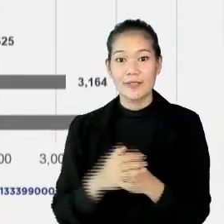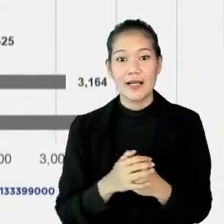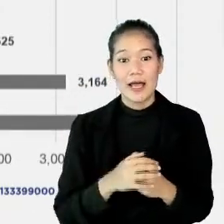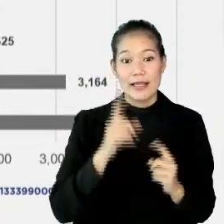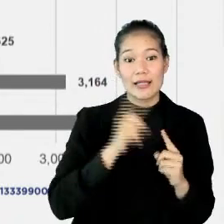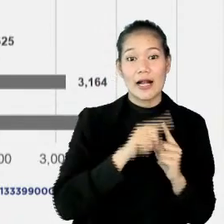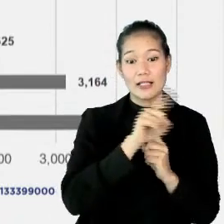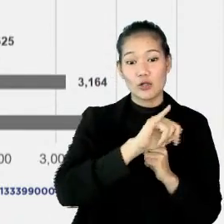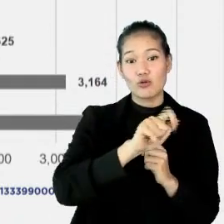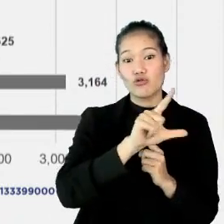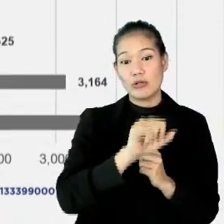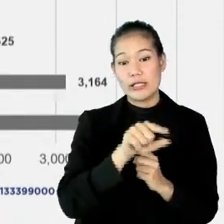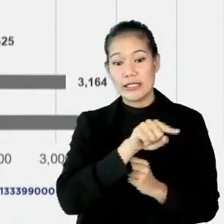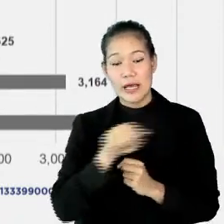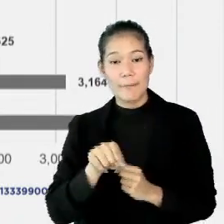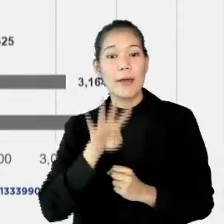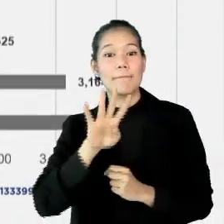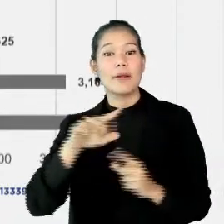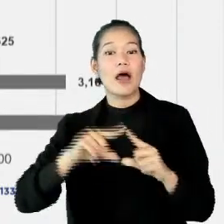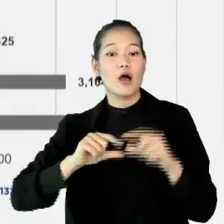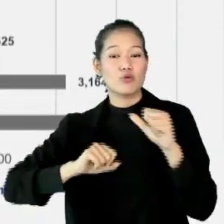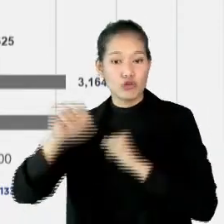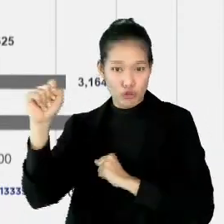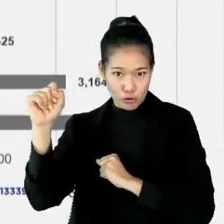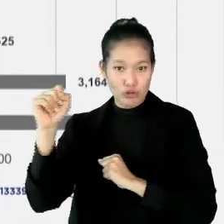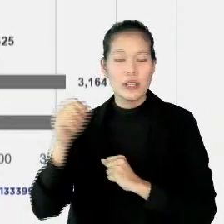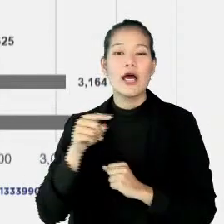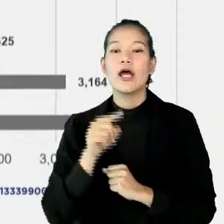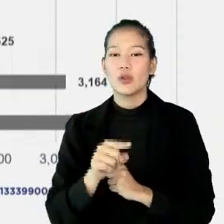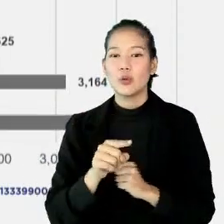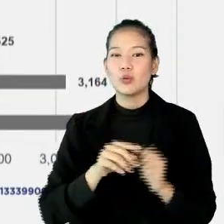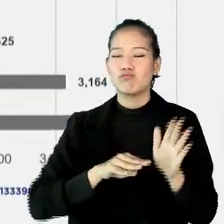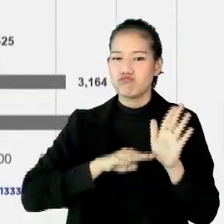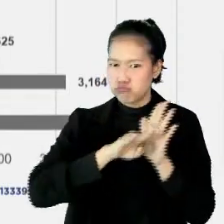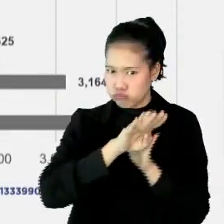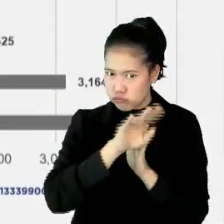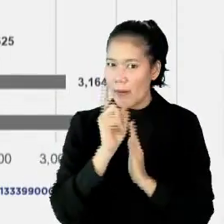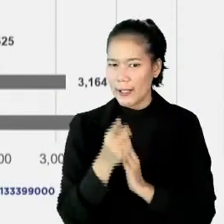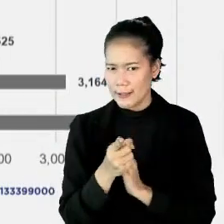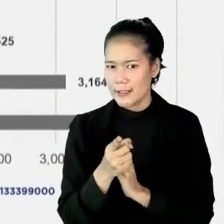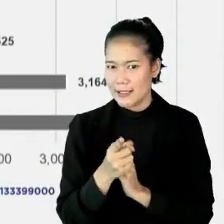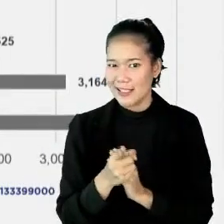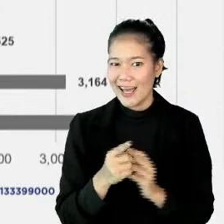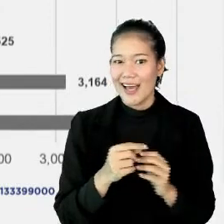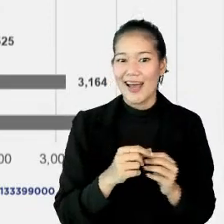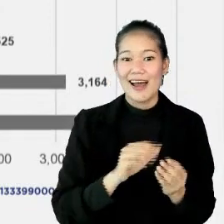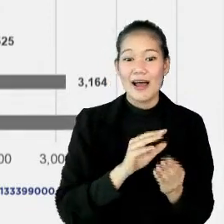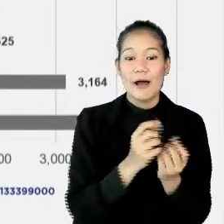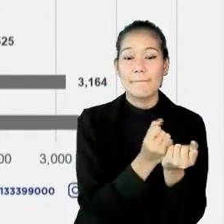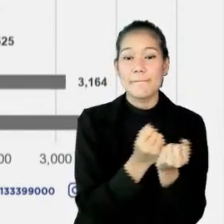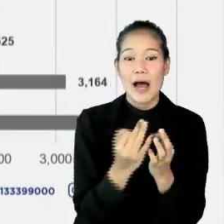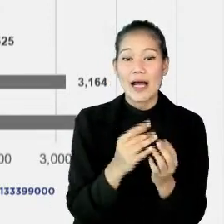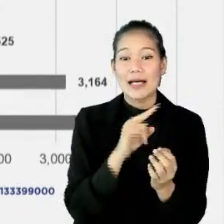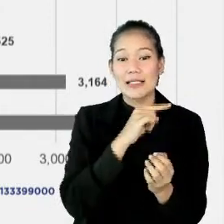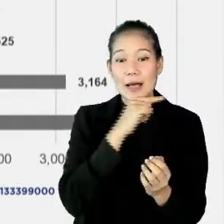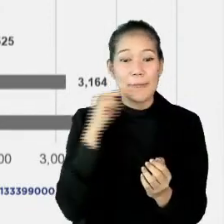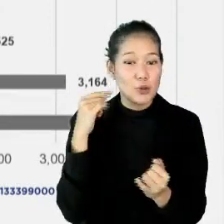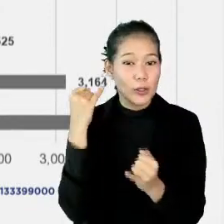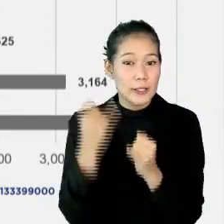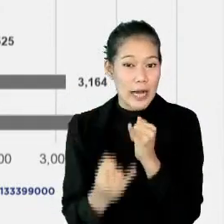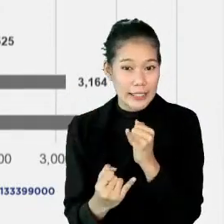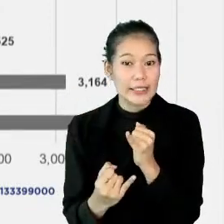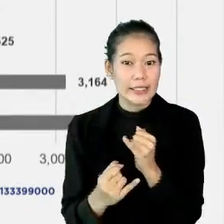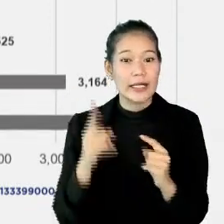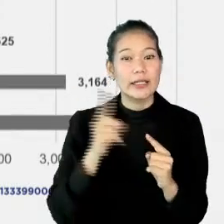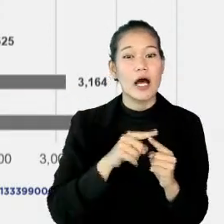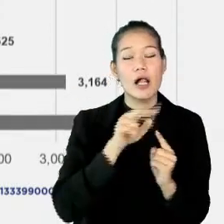dari tanggal 1 Juli sampai dengan 4 Agustus, ini masih naik terus. Di mana angka kematian dalam seminggu terakhir